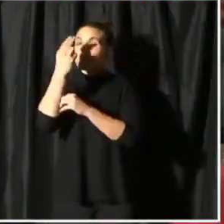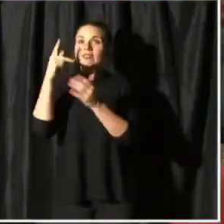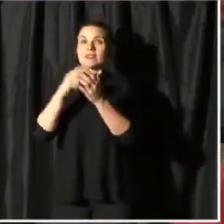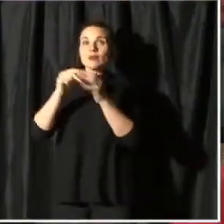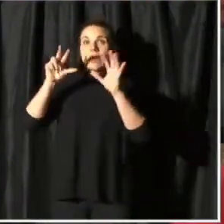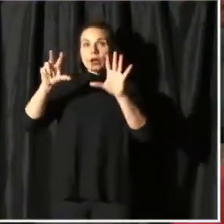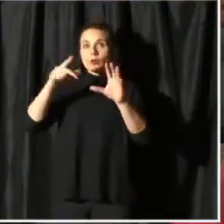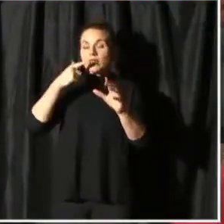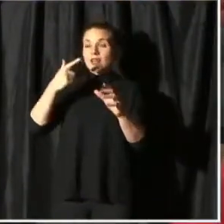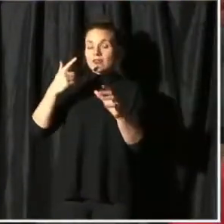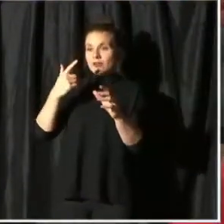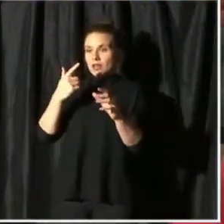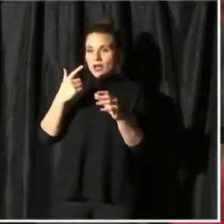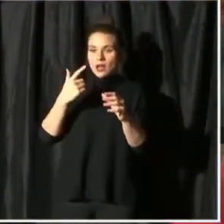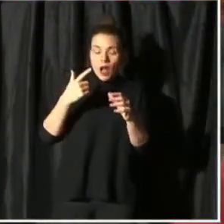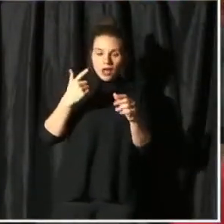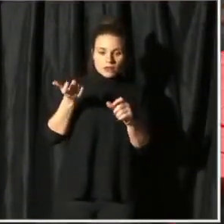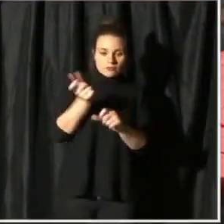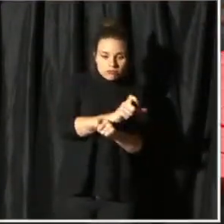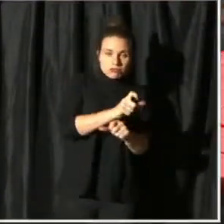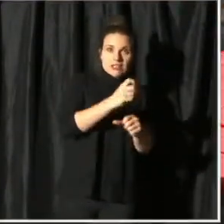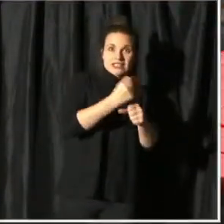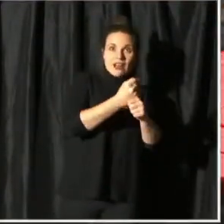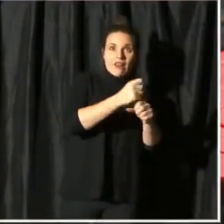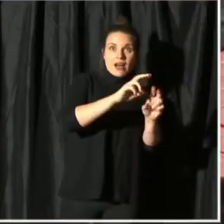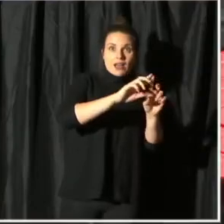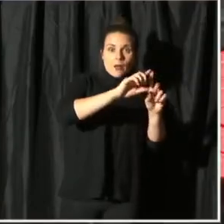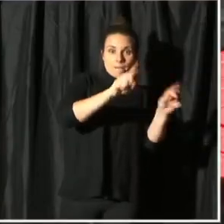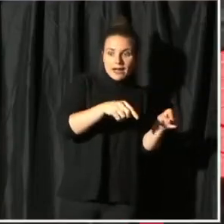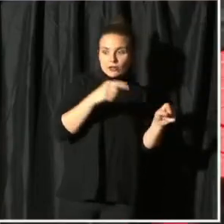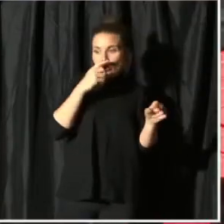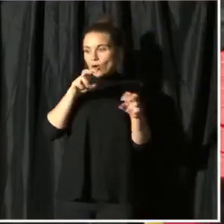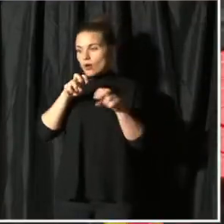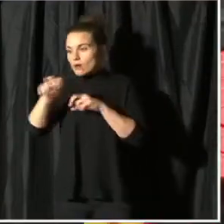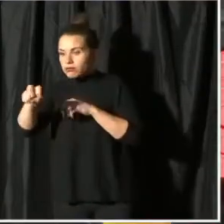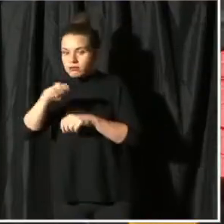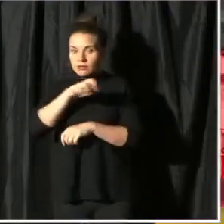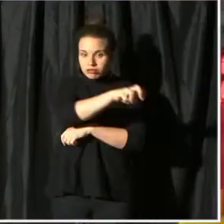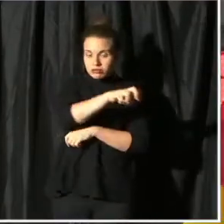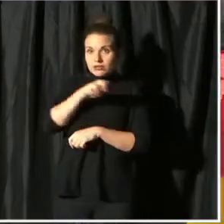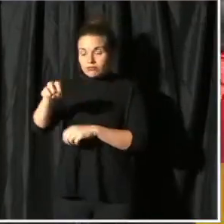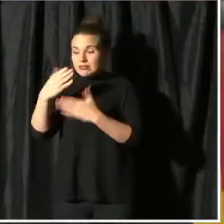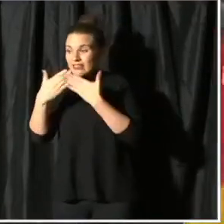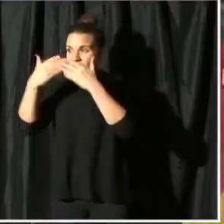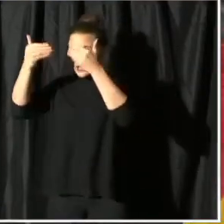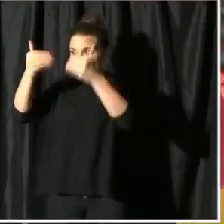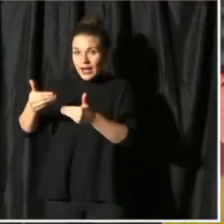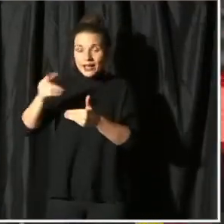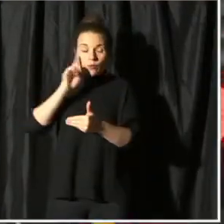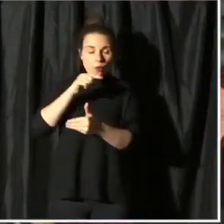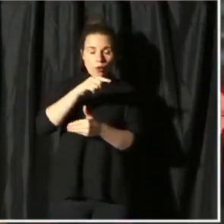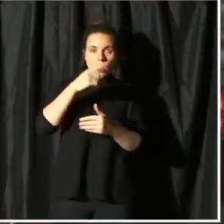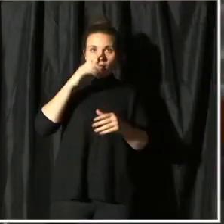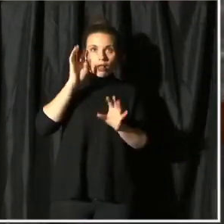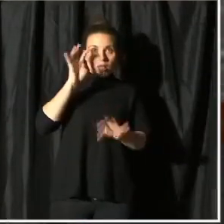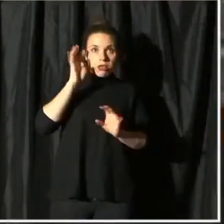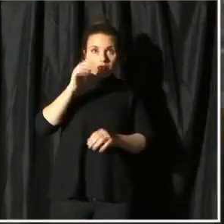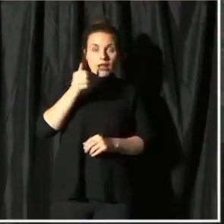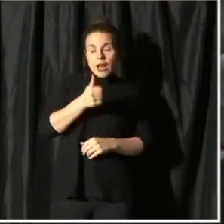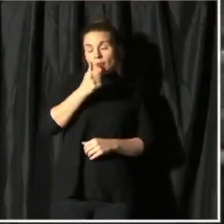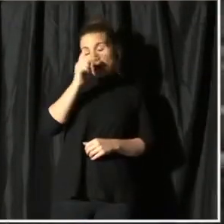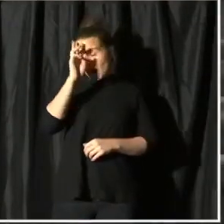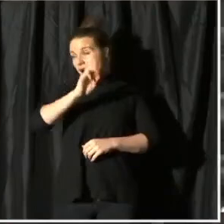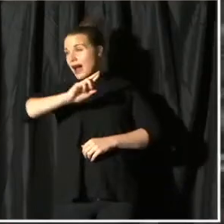ses cours et son travail à mcdo engagés pour la justice depuis le plus jeune âge elle se rêvait pourtant d'être avocate